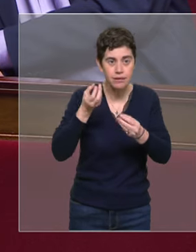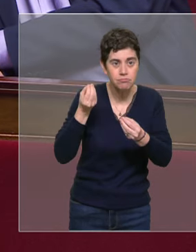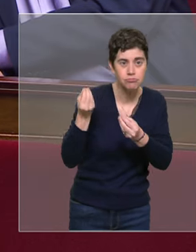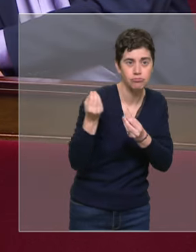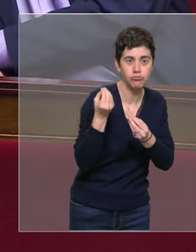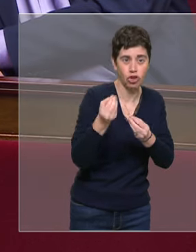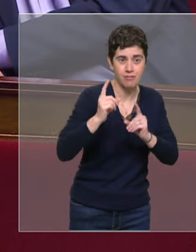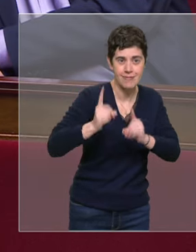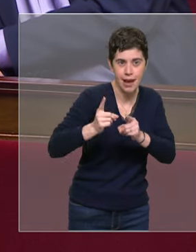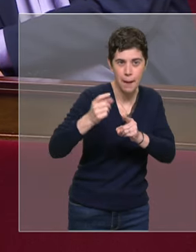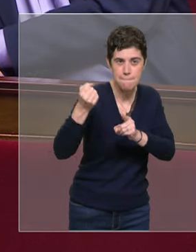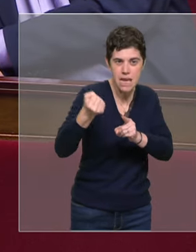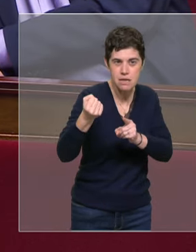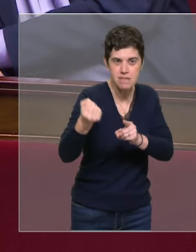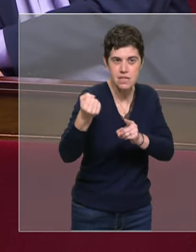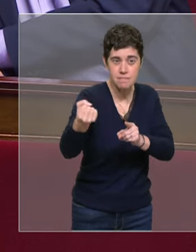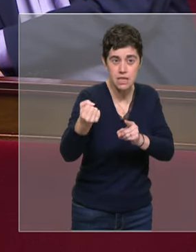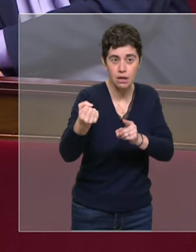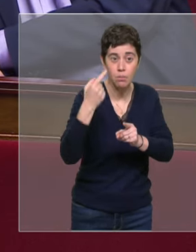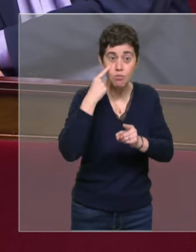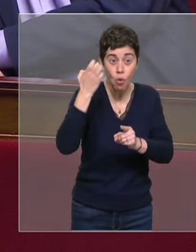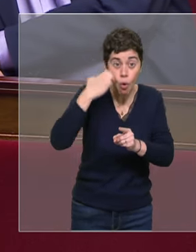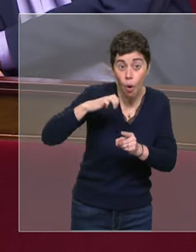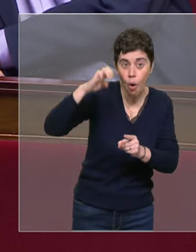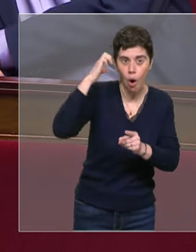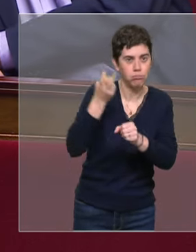escalade guerrière dangereuse pour le continent.